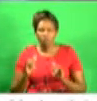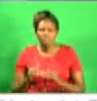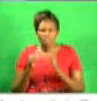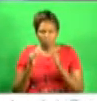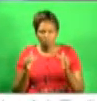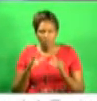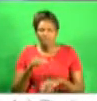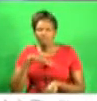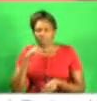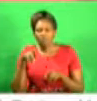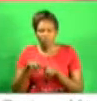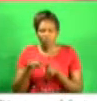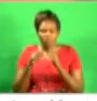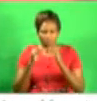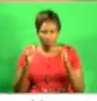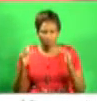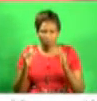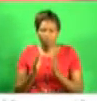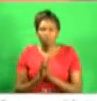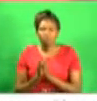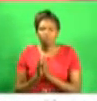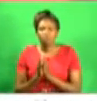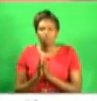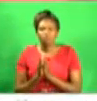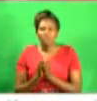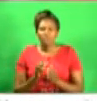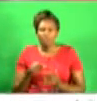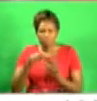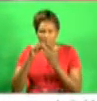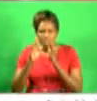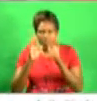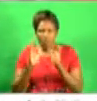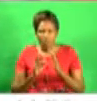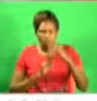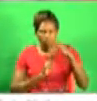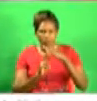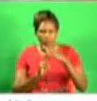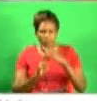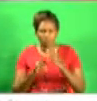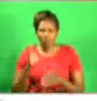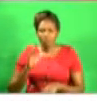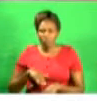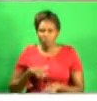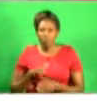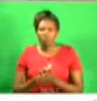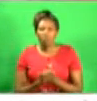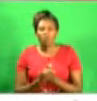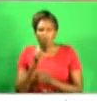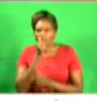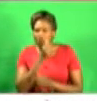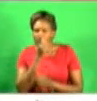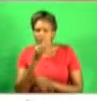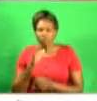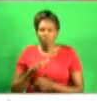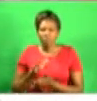they die equal. It is especially important to respect the decency and privacy of